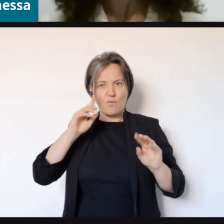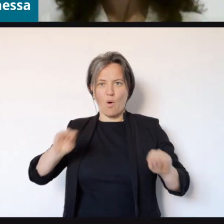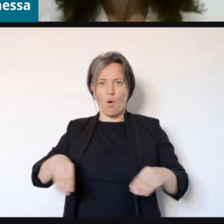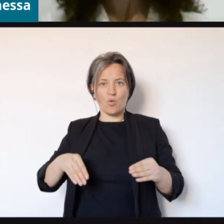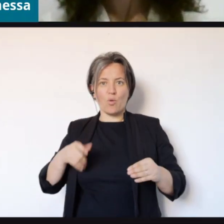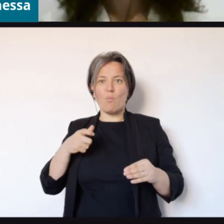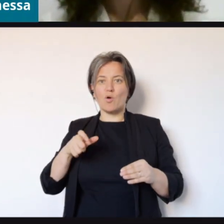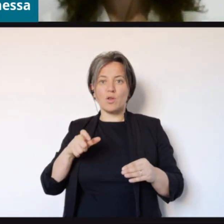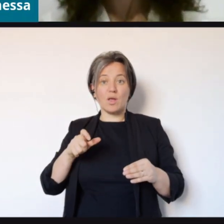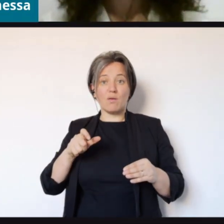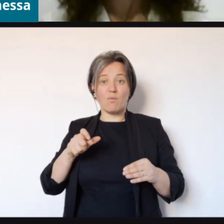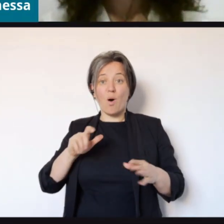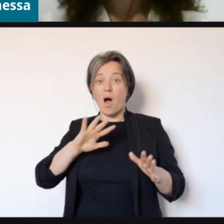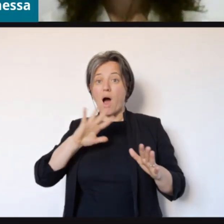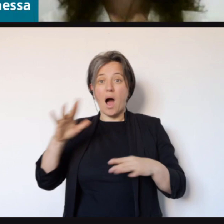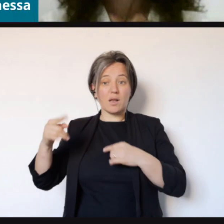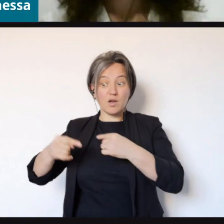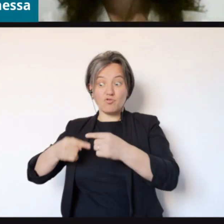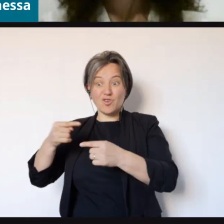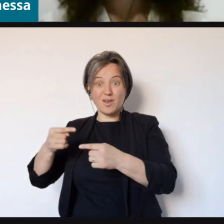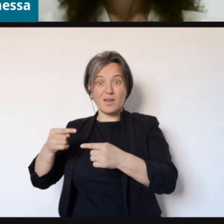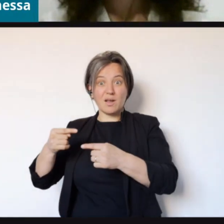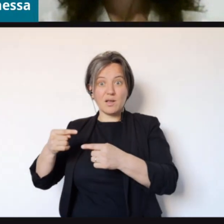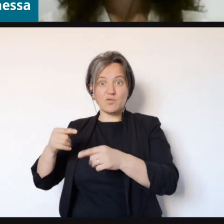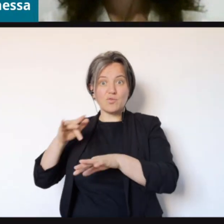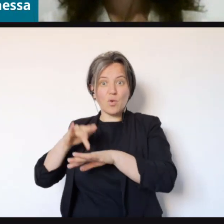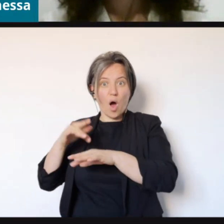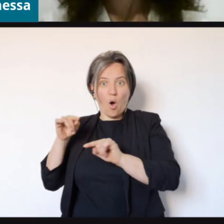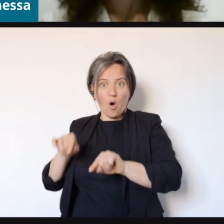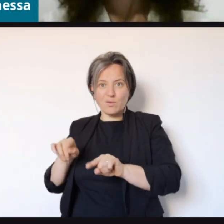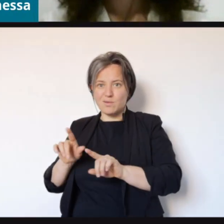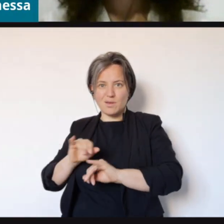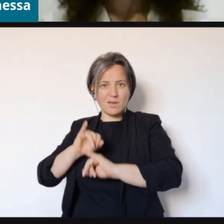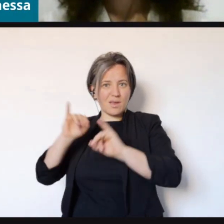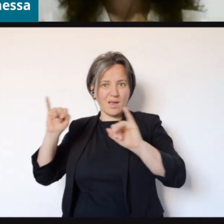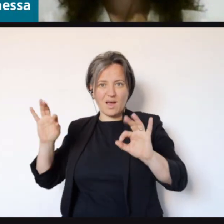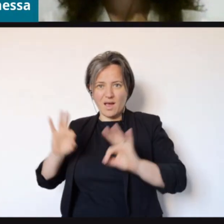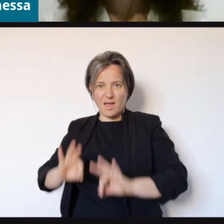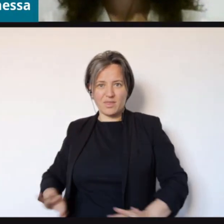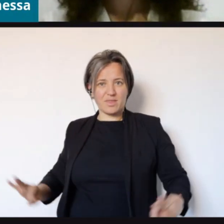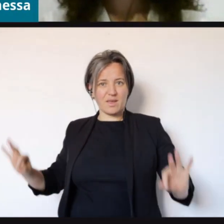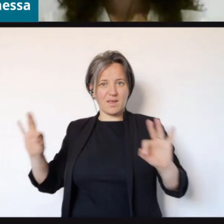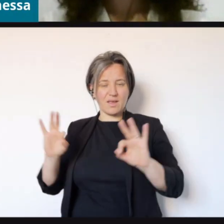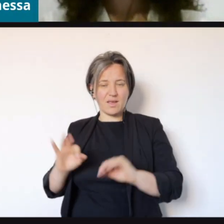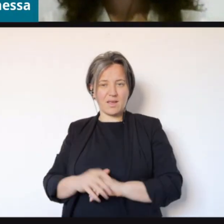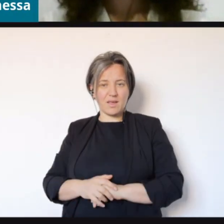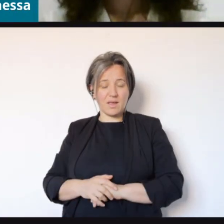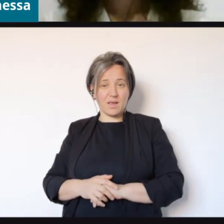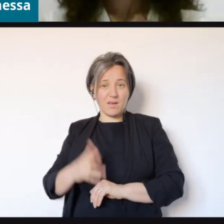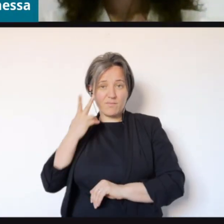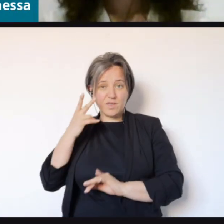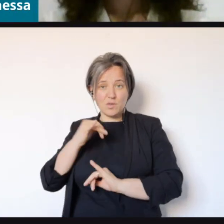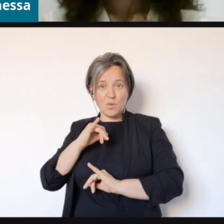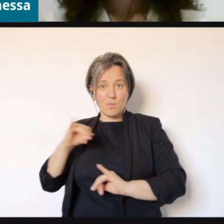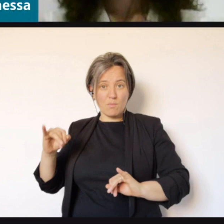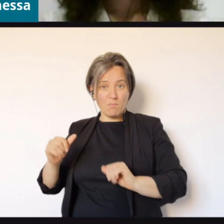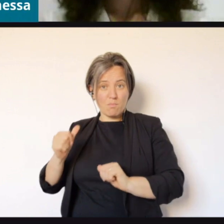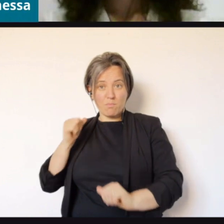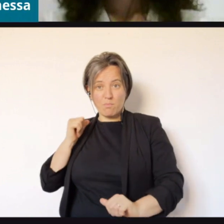nessun'altra generazione ha avuto un simile periodo.